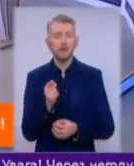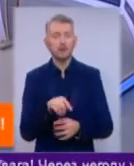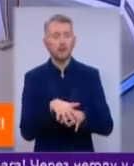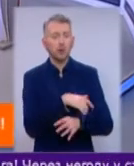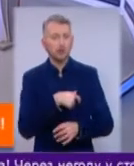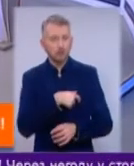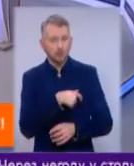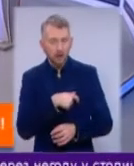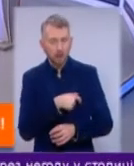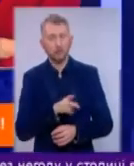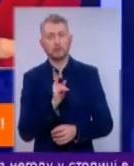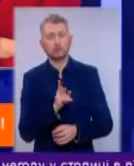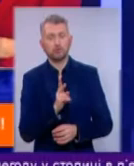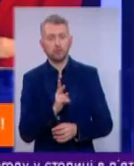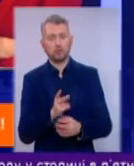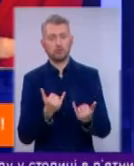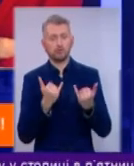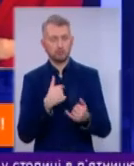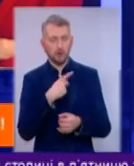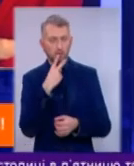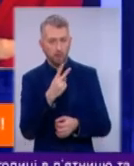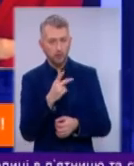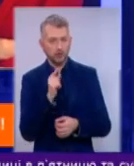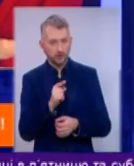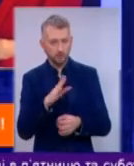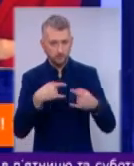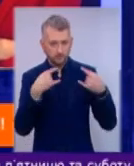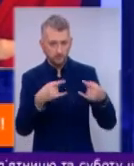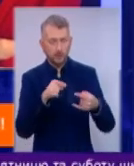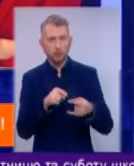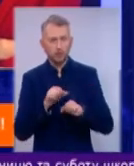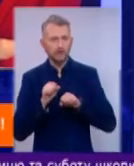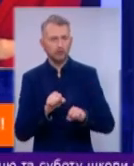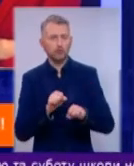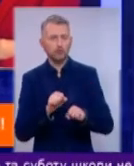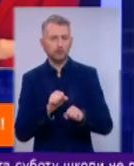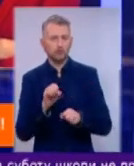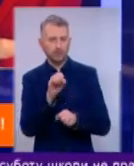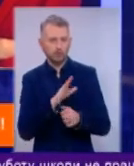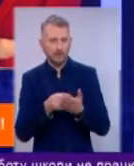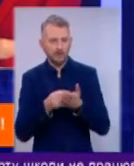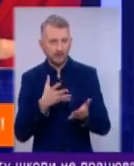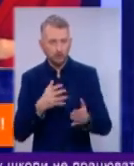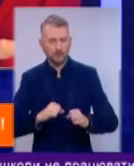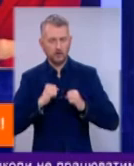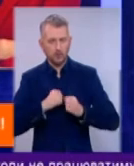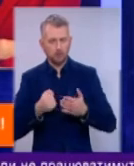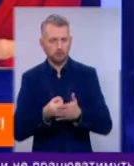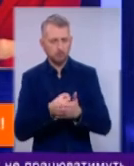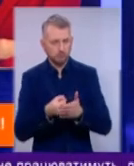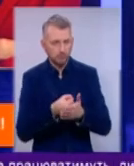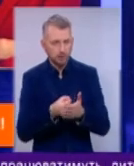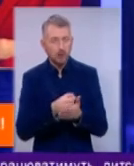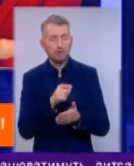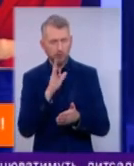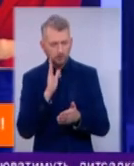депутатів, які ми сьогодні вже побачили їх в ефірі, які відстоюють проєвропейські цінності, намагаються просувати. Підніматимуть